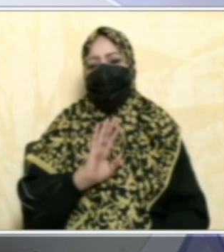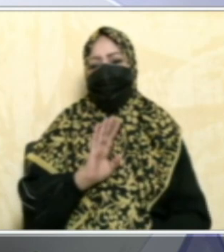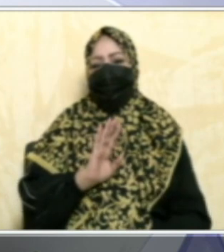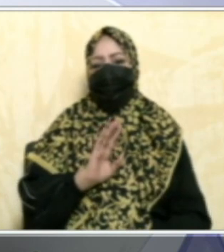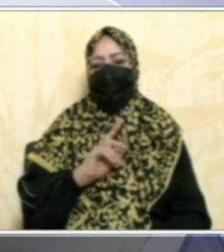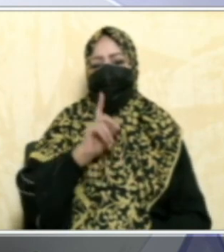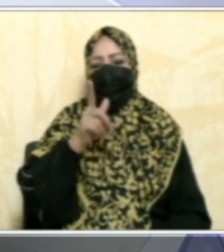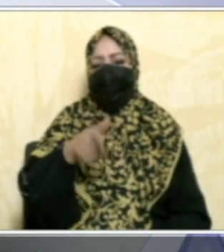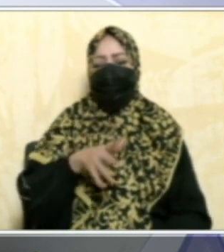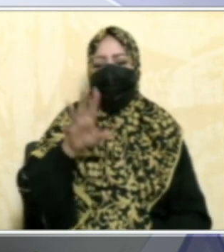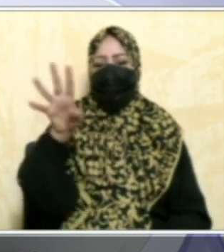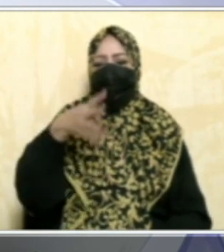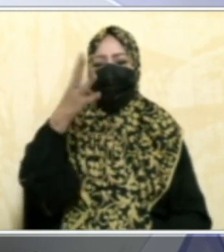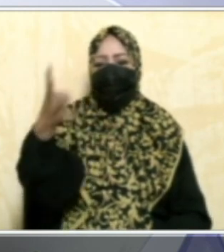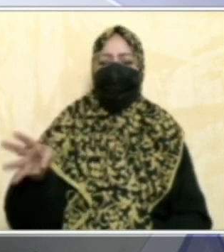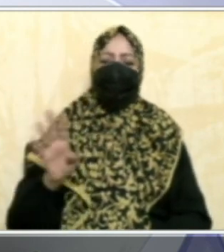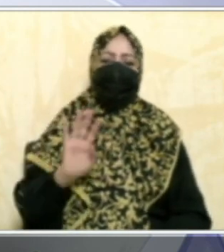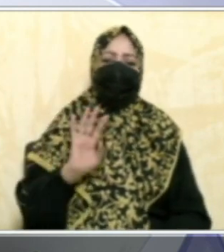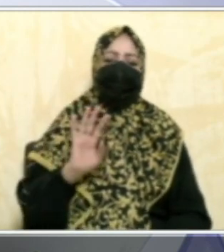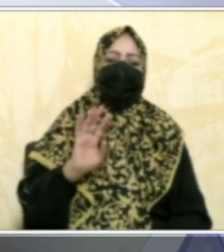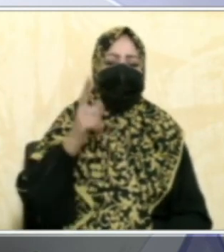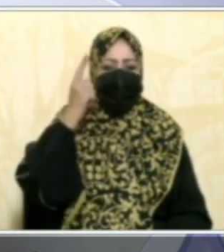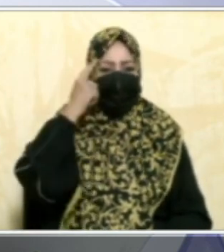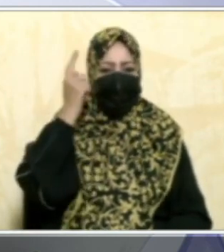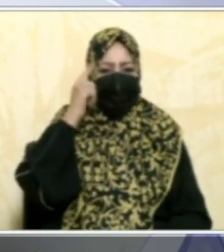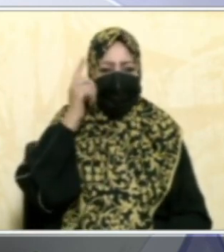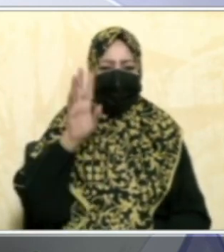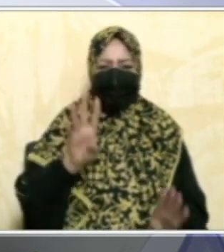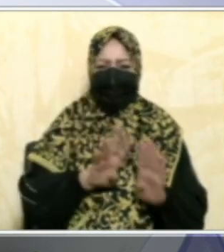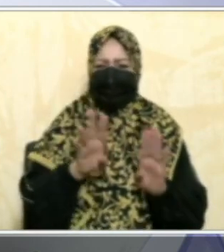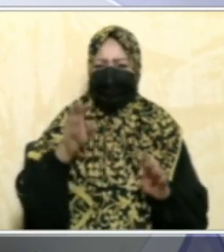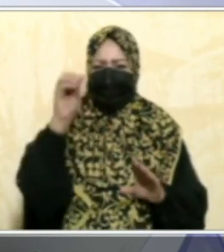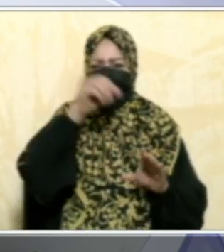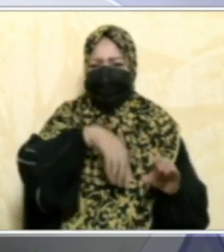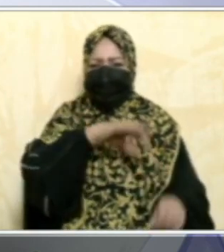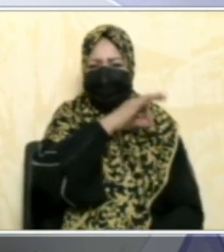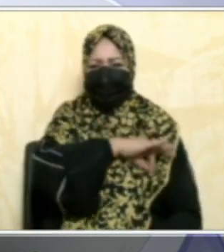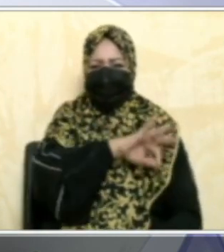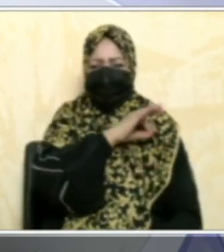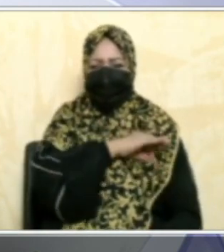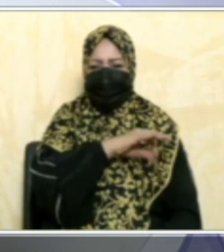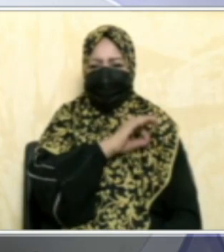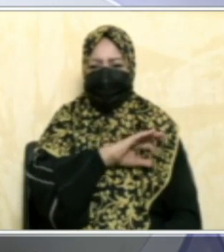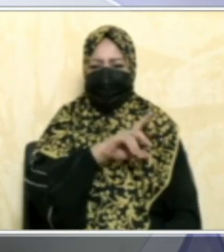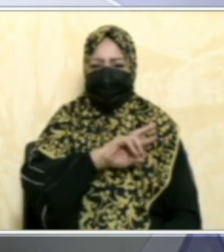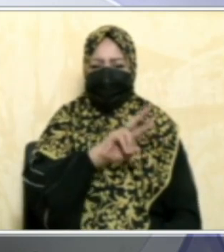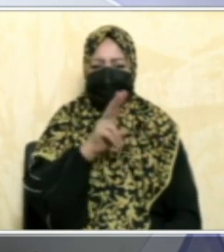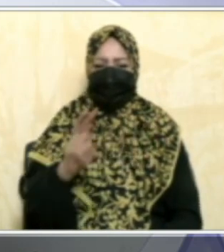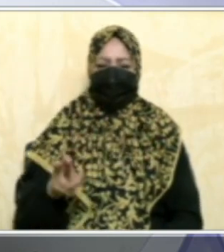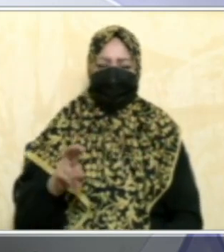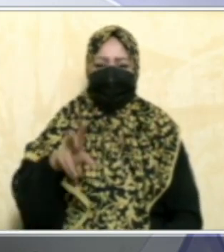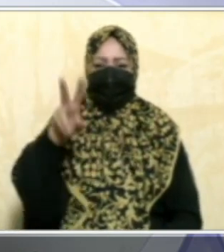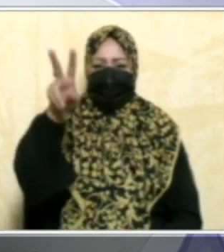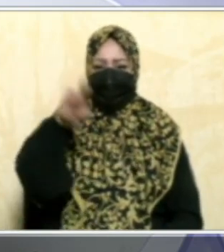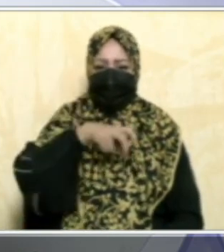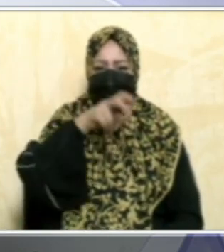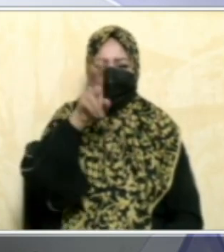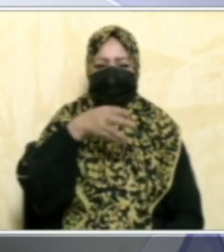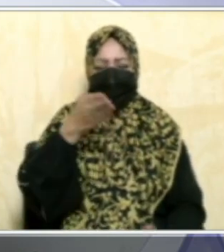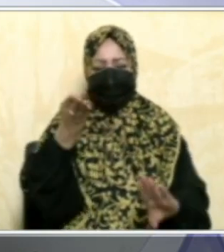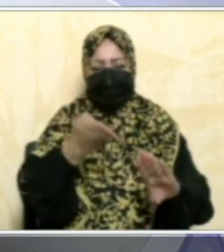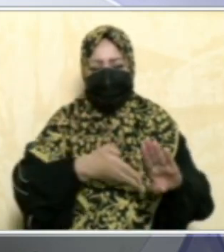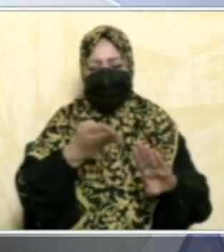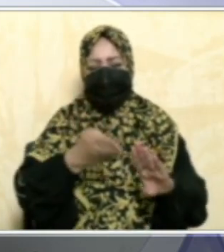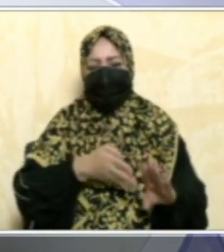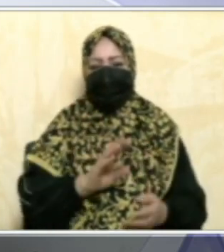إذا كان هو المال نفسا النقود متاعنا غير إنها بالبطاقة مثلا، يعني نقد إلكتروني مش نقد